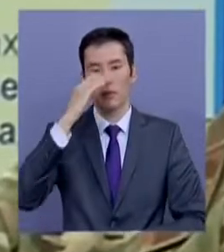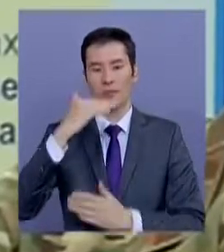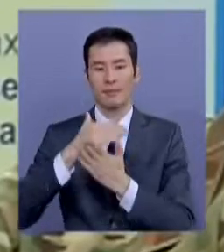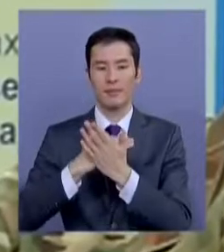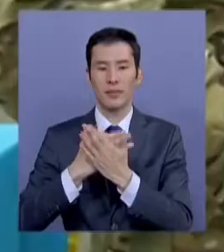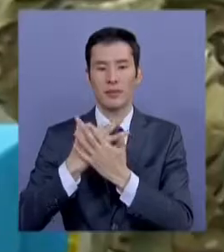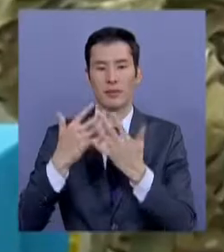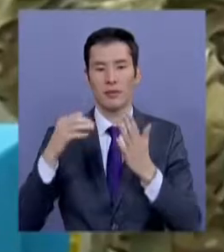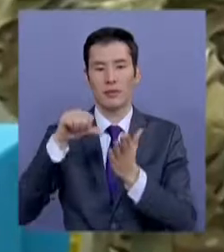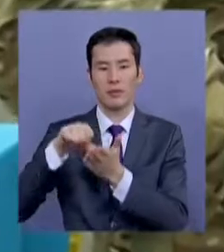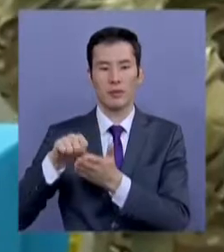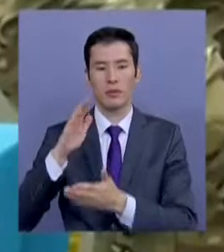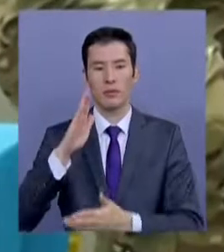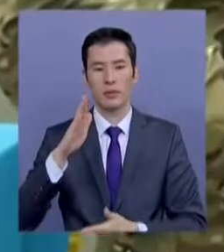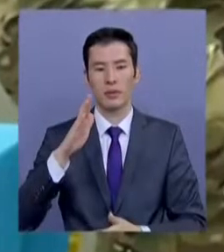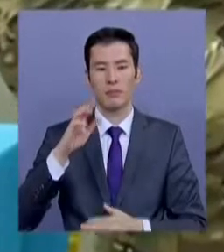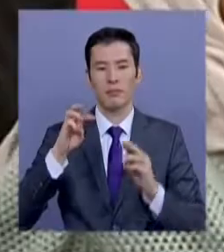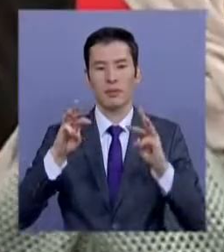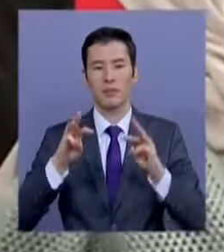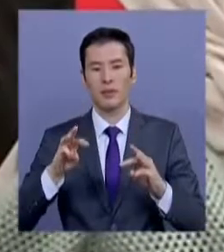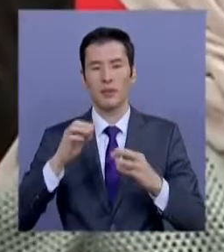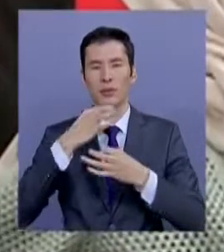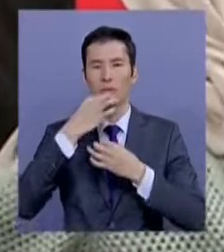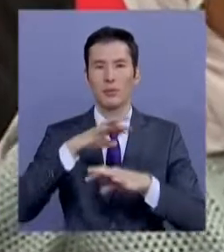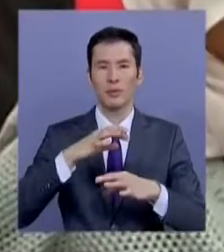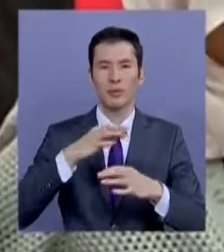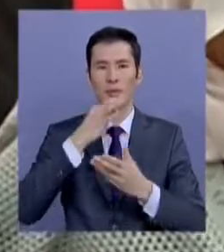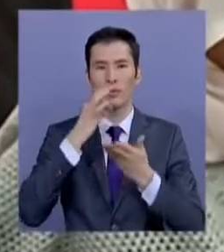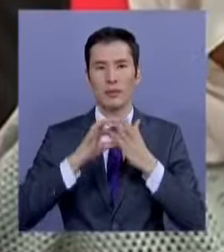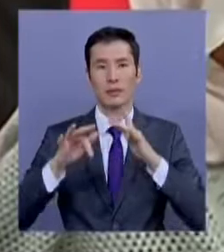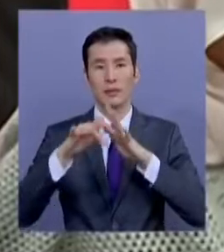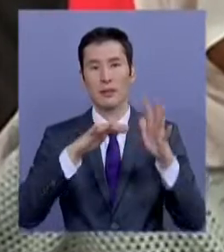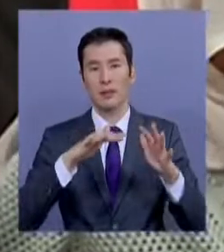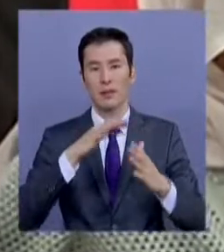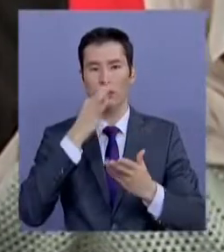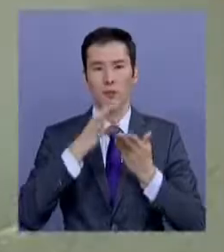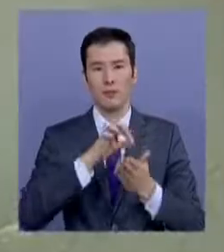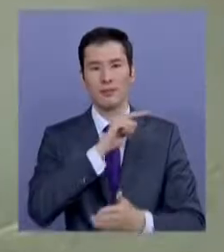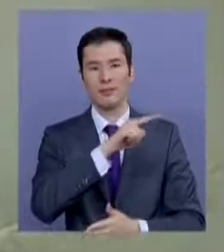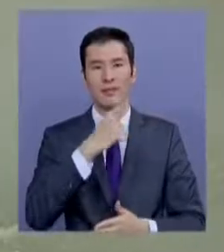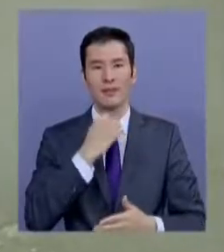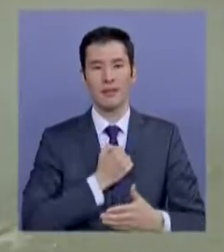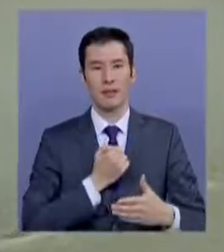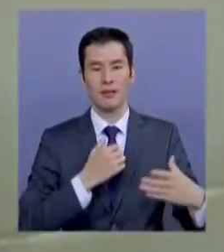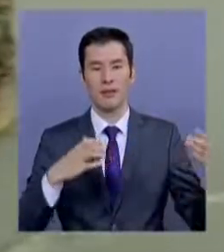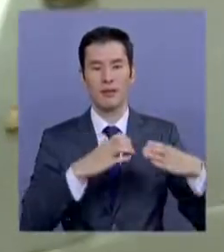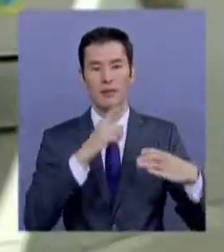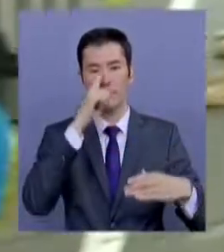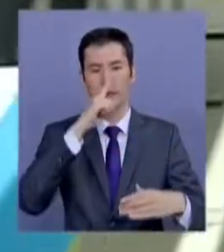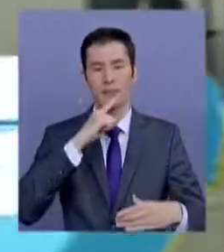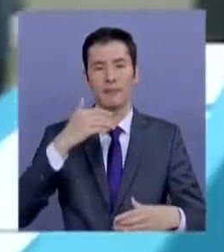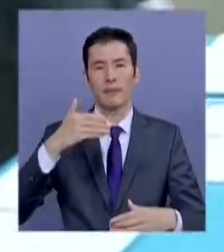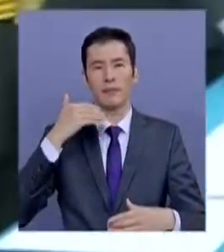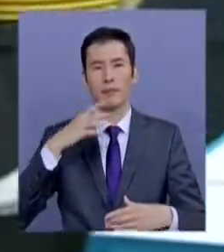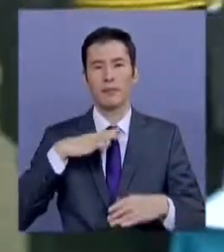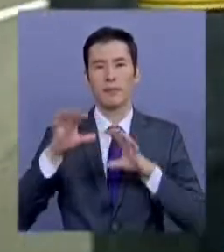қатысады. Президенттің қатысуымен өтетін барлық жауапты шаралар осы жігіттердің мойнына жүктелген. Осыдан бір ай бұрын ғана әскер қатарына